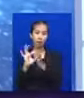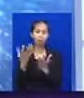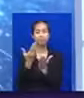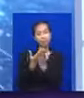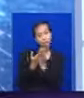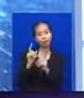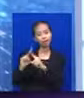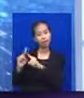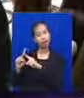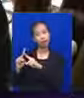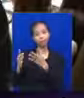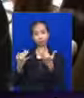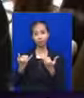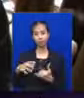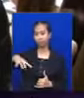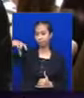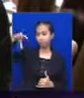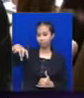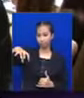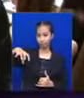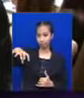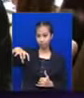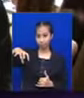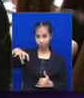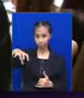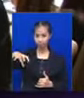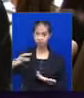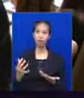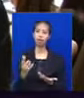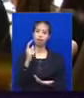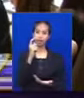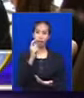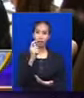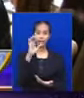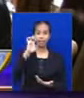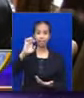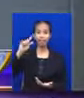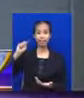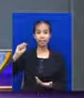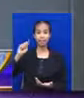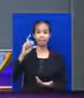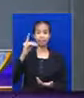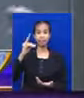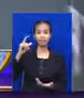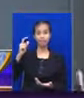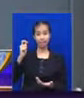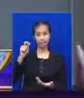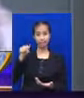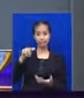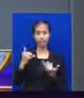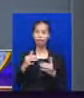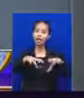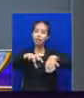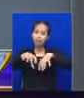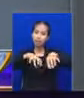นิกส์ด้วยค่ะสำนักงานพัฒนาธุรกรรมทางอิเล็กทรอนิกส์หรือว่าเอ็ดด้าจัดงาน e-authentic